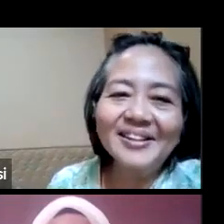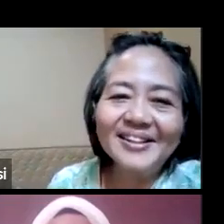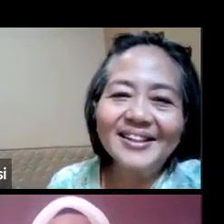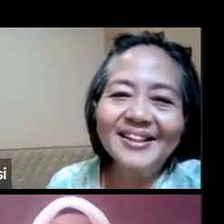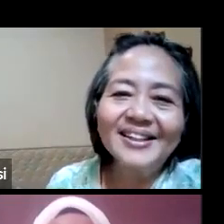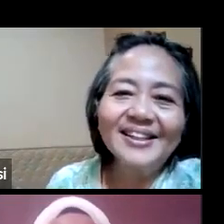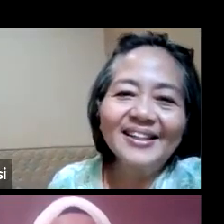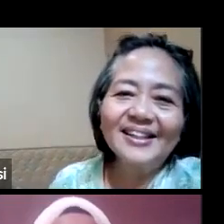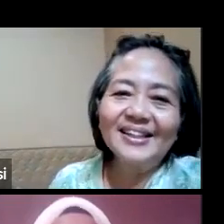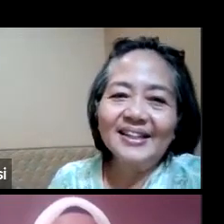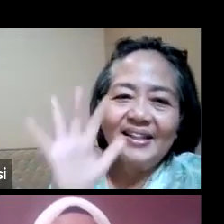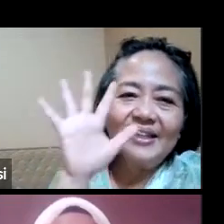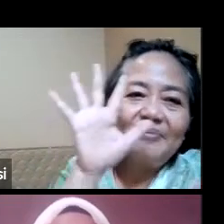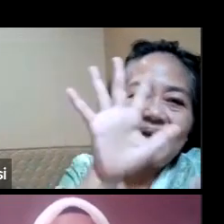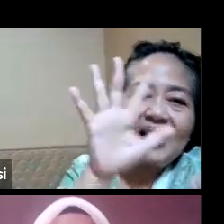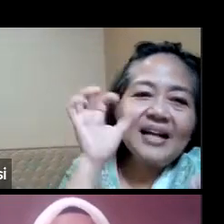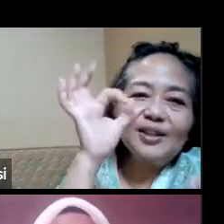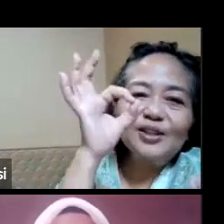2022 ya.